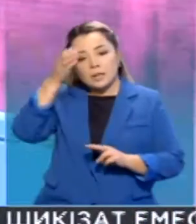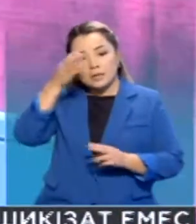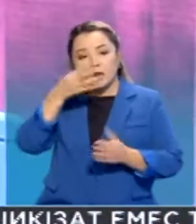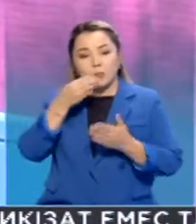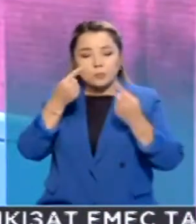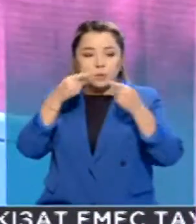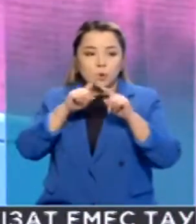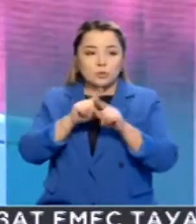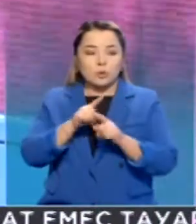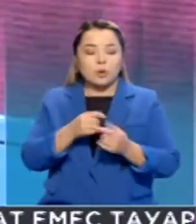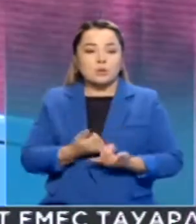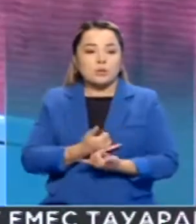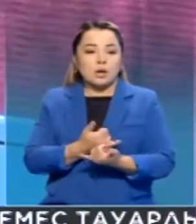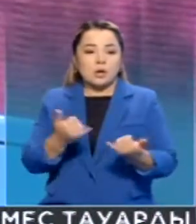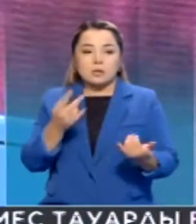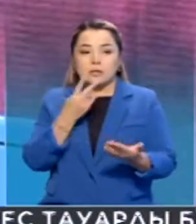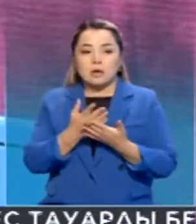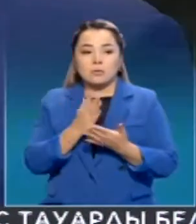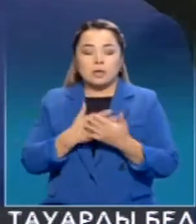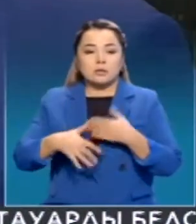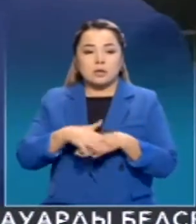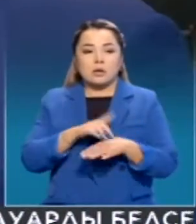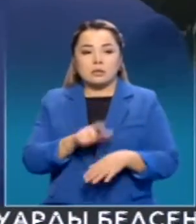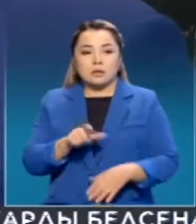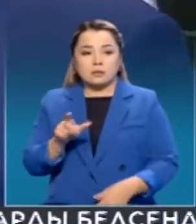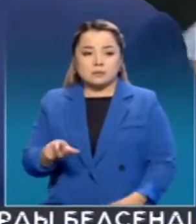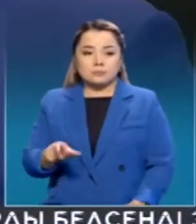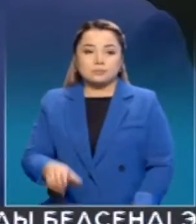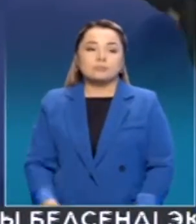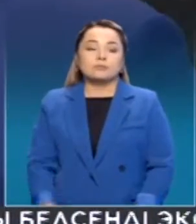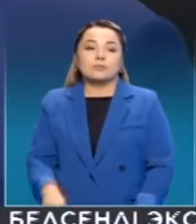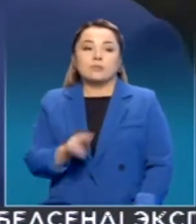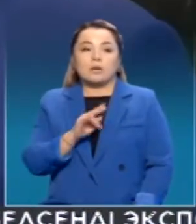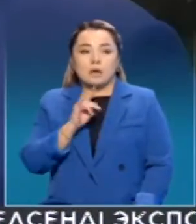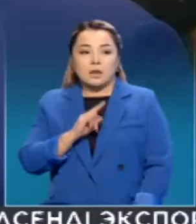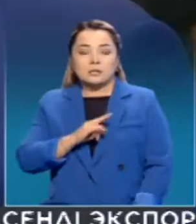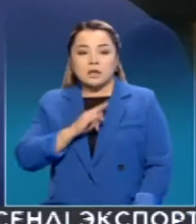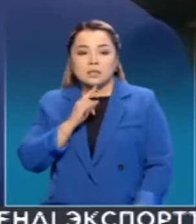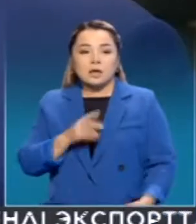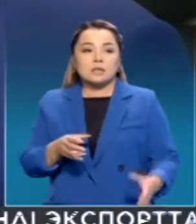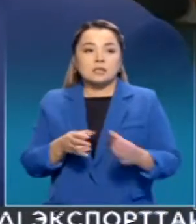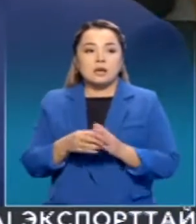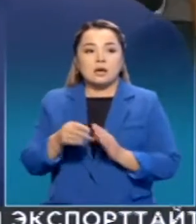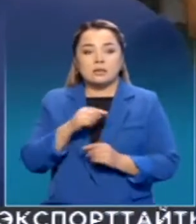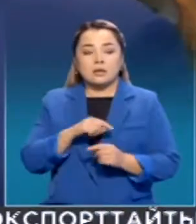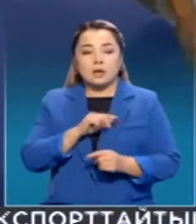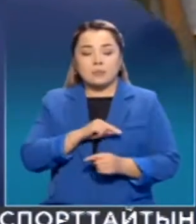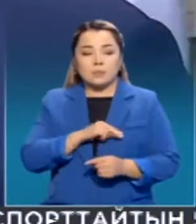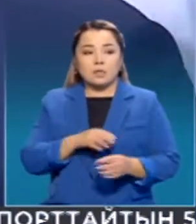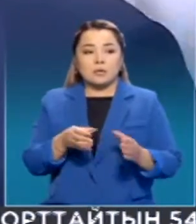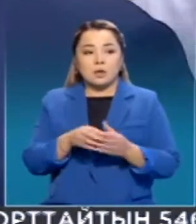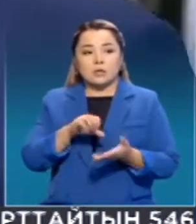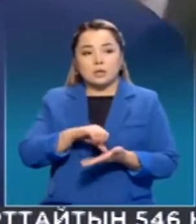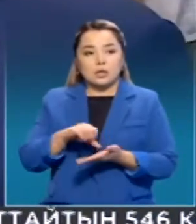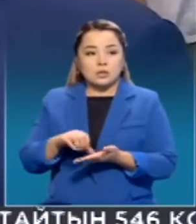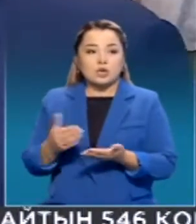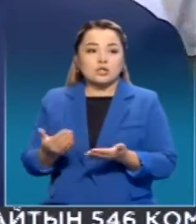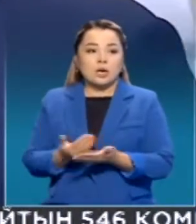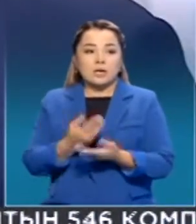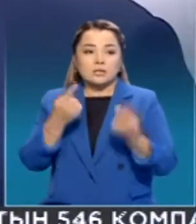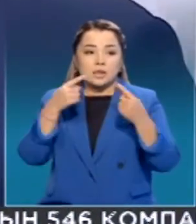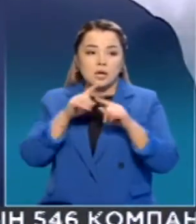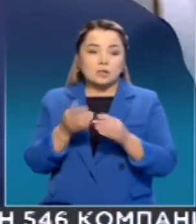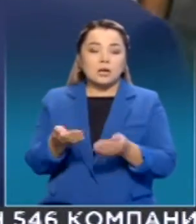көпшіліктің назарына ұсынылды. Қазақстанның әртістерімізге травматолог ортопед жаңа технологияларды алып келіп